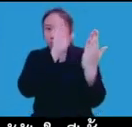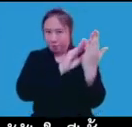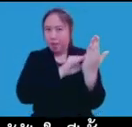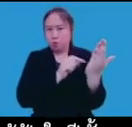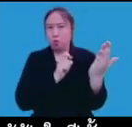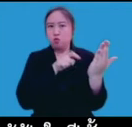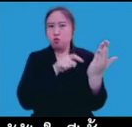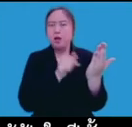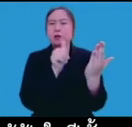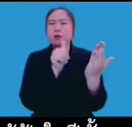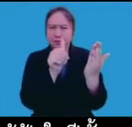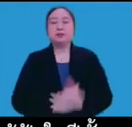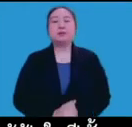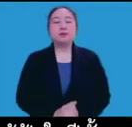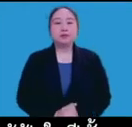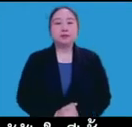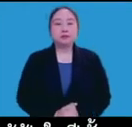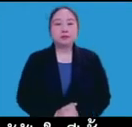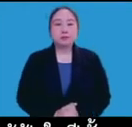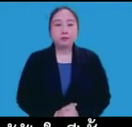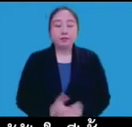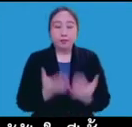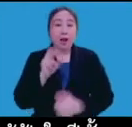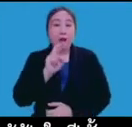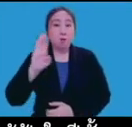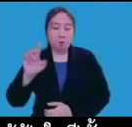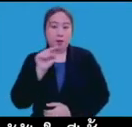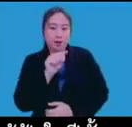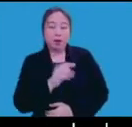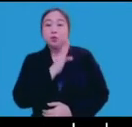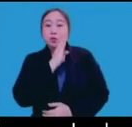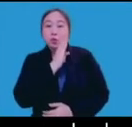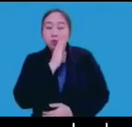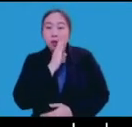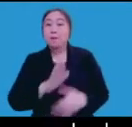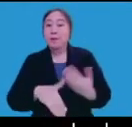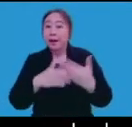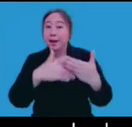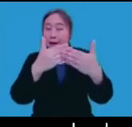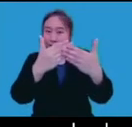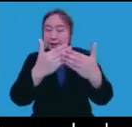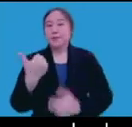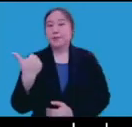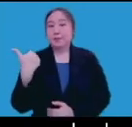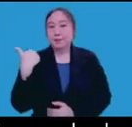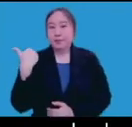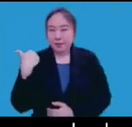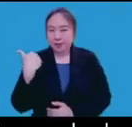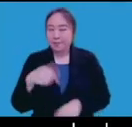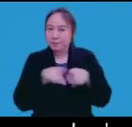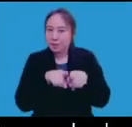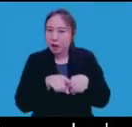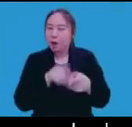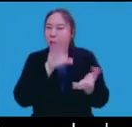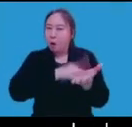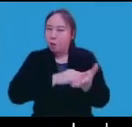จะเป็นเรื่องที่ดีอีกประการหนึ่งก็คือว่าด้วยระบบนี้เนี่ยถ้าสามารถพัฒนาให้สามารถที่จะมีการประมวล